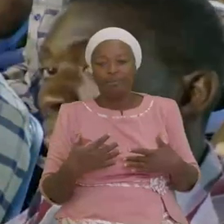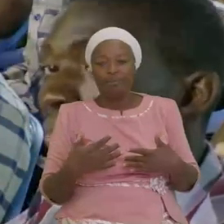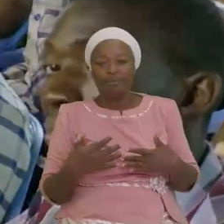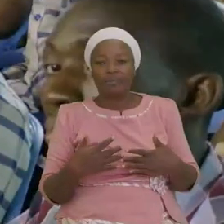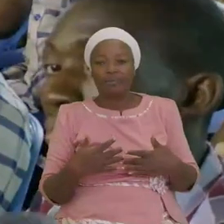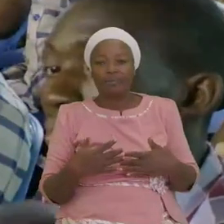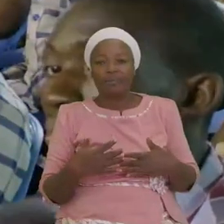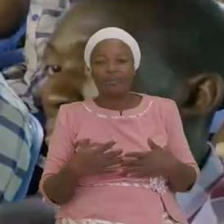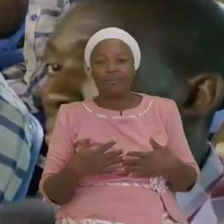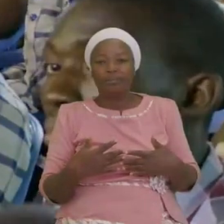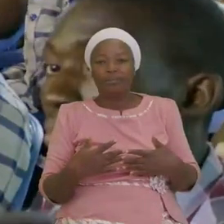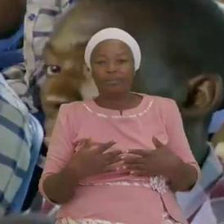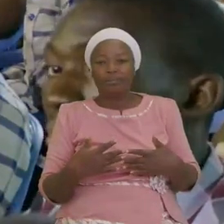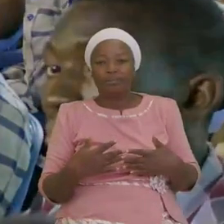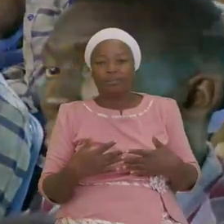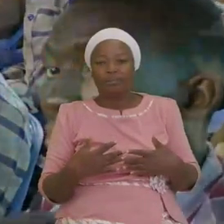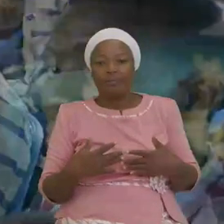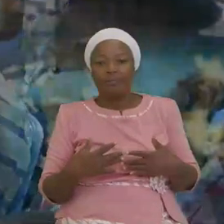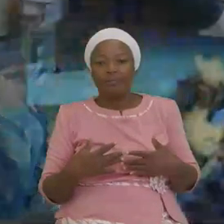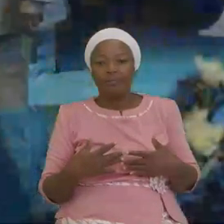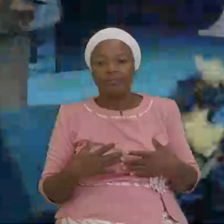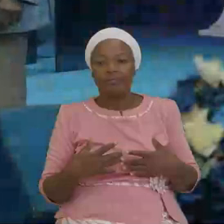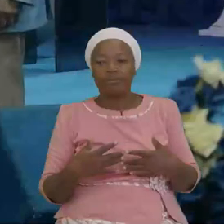prendre ta vie éternelle.